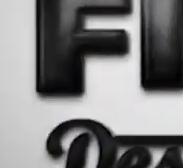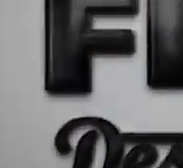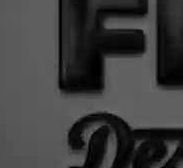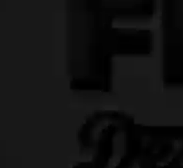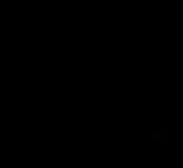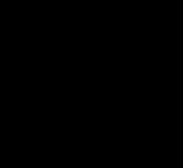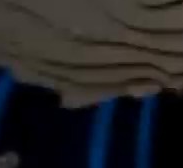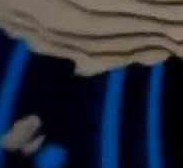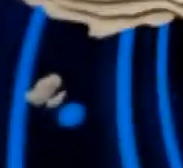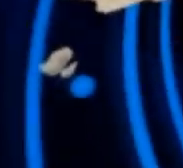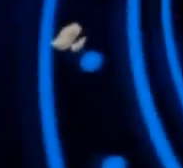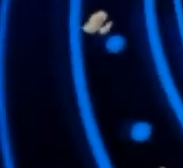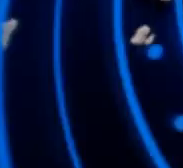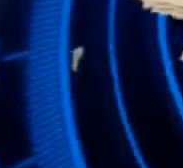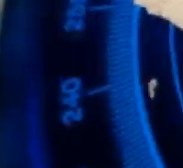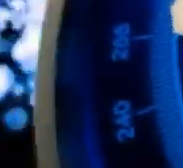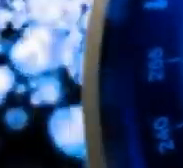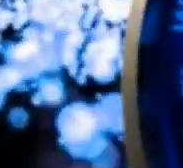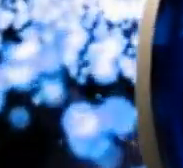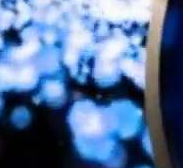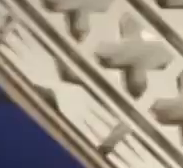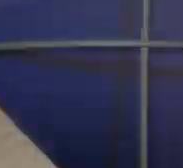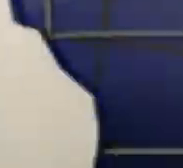2 देश की धड़कन.